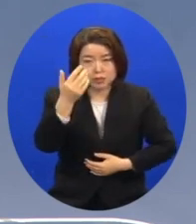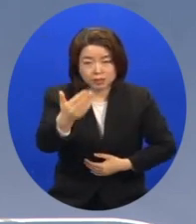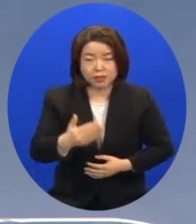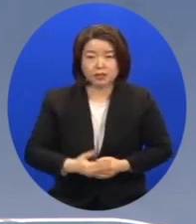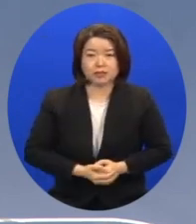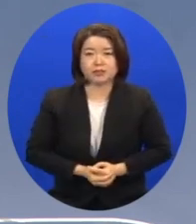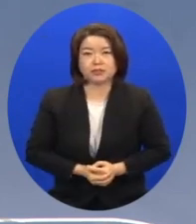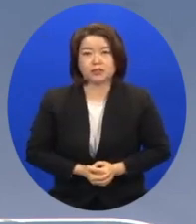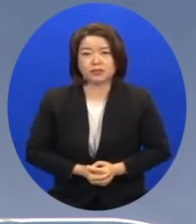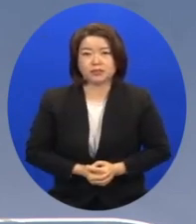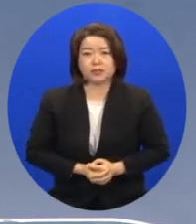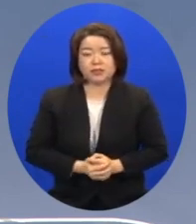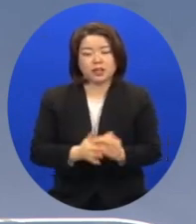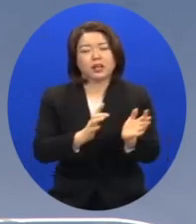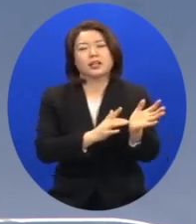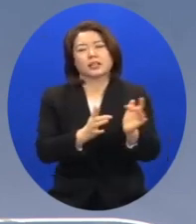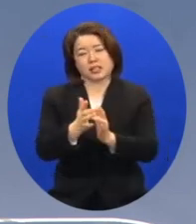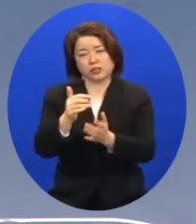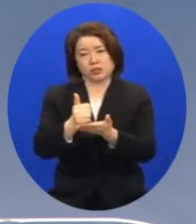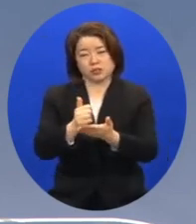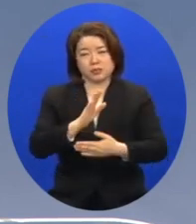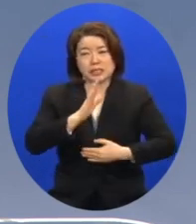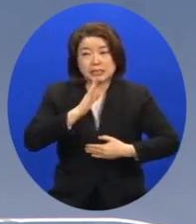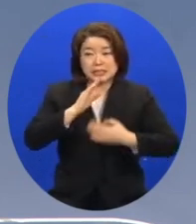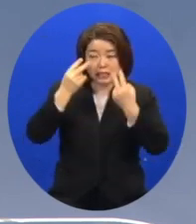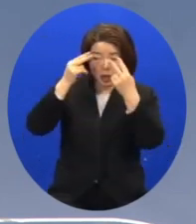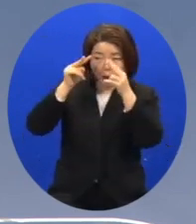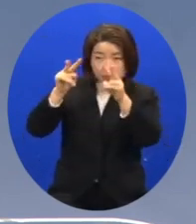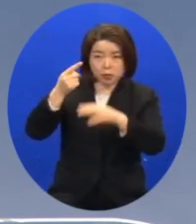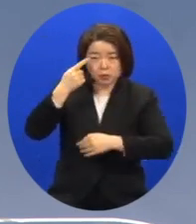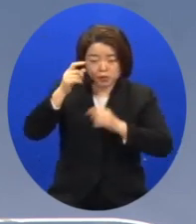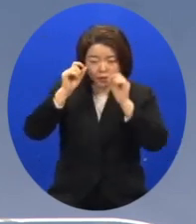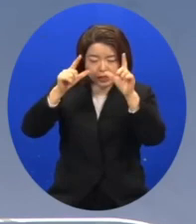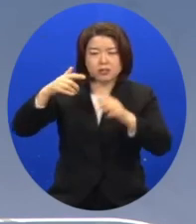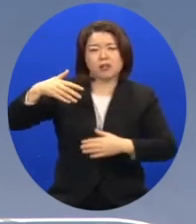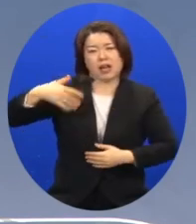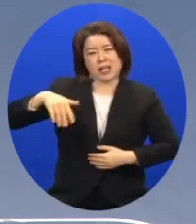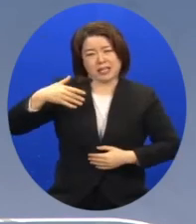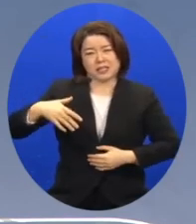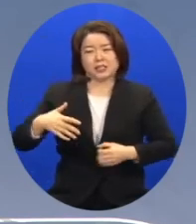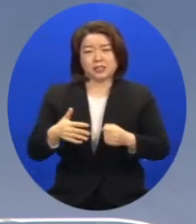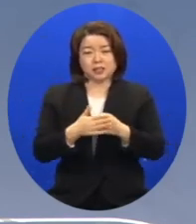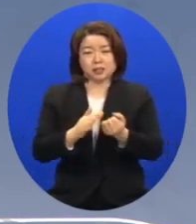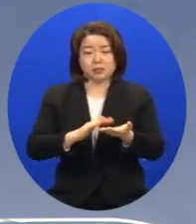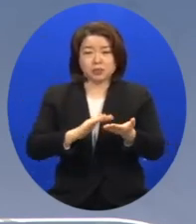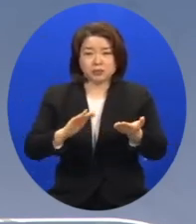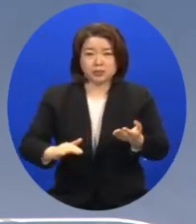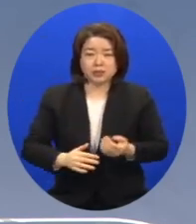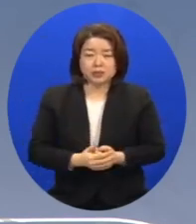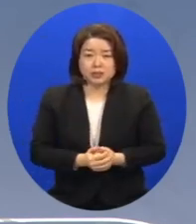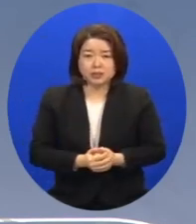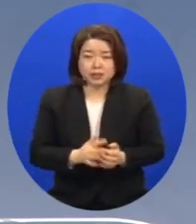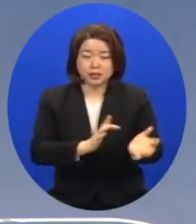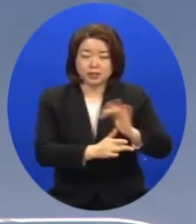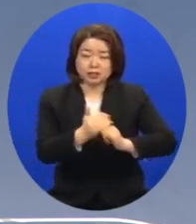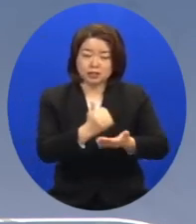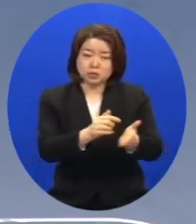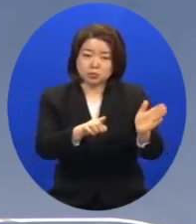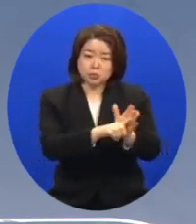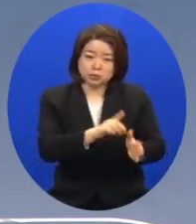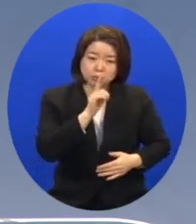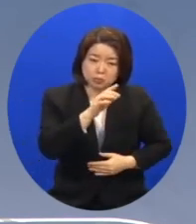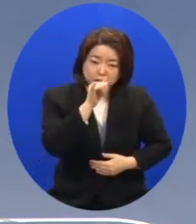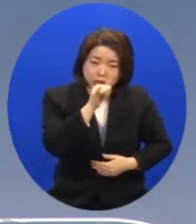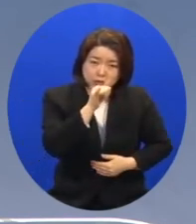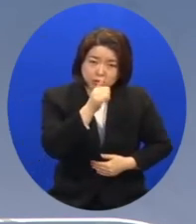예수님을 실제로 바라보는 눈이 뜨이지 않았기 때문임 예수님을 믿는다고 나지만 실제로 예수님이 함께